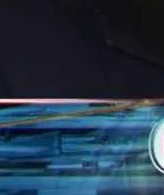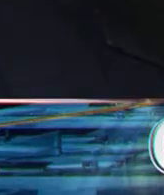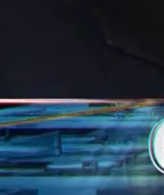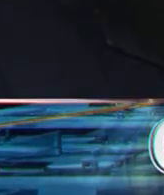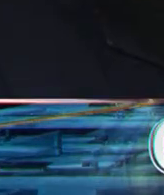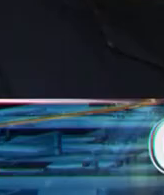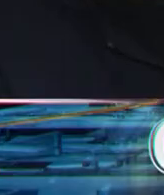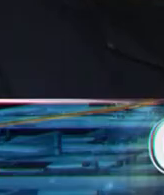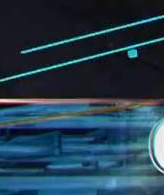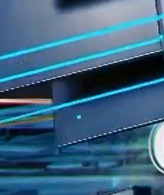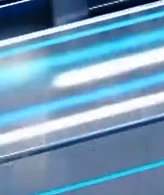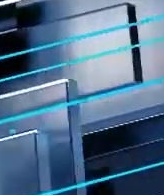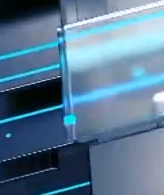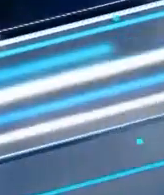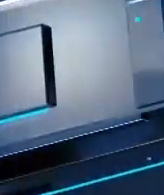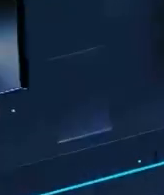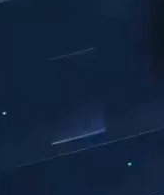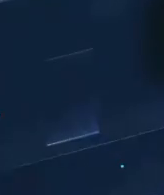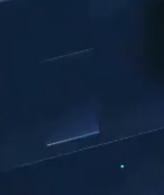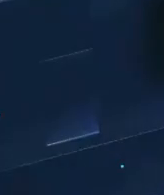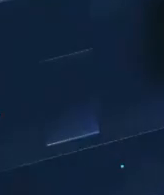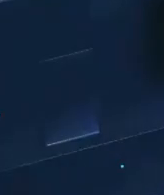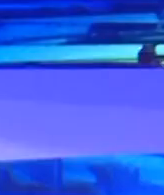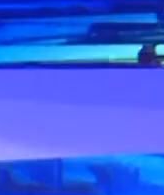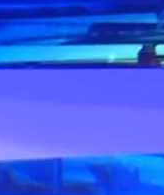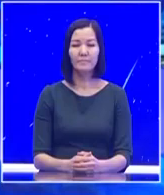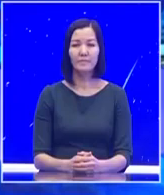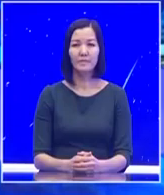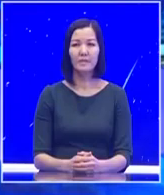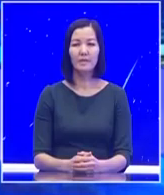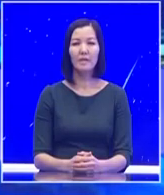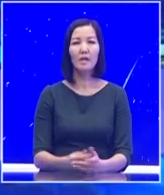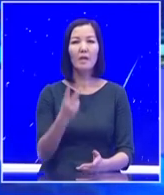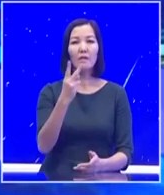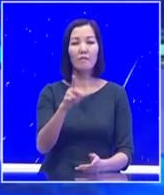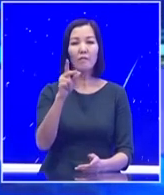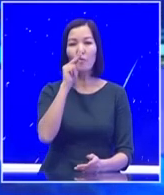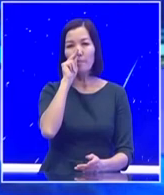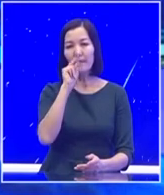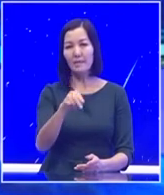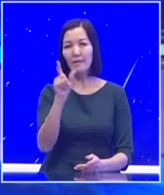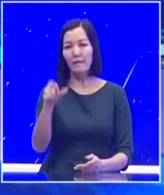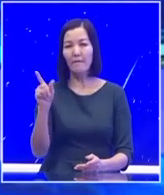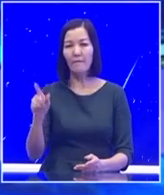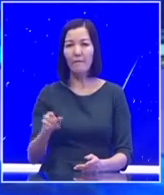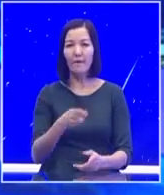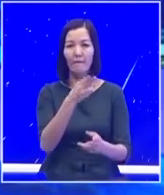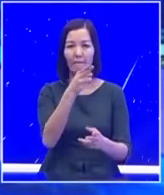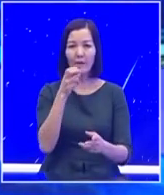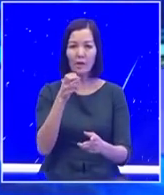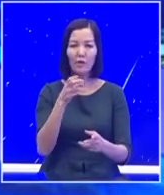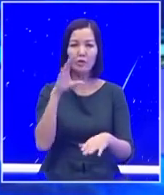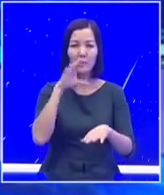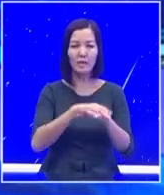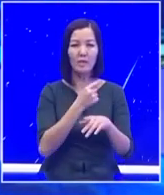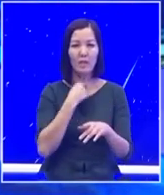величайшего казахского мыслителя. Двое подозреваемых в вооруженном разбое